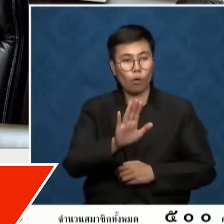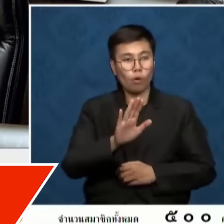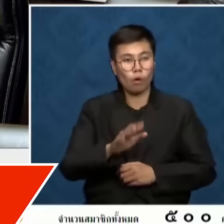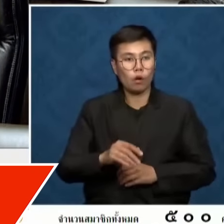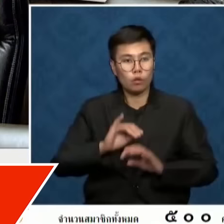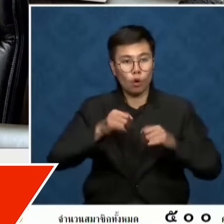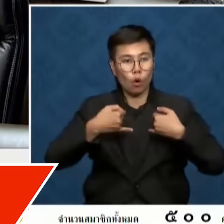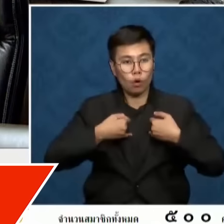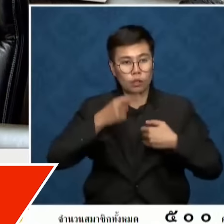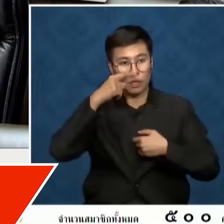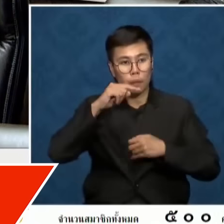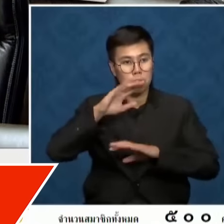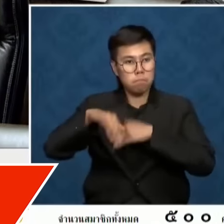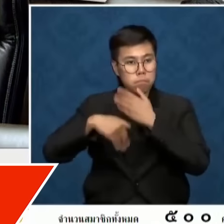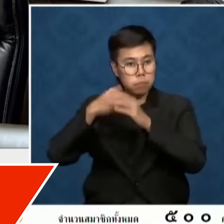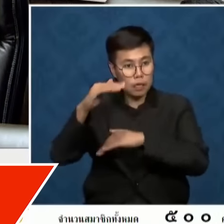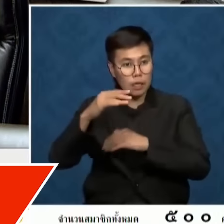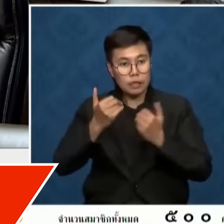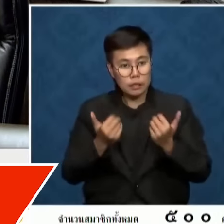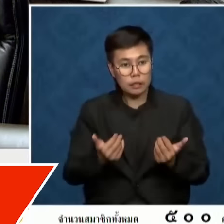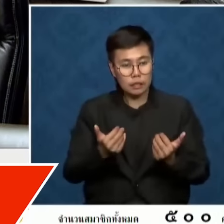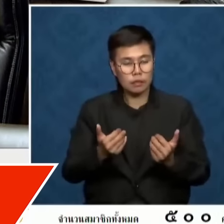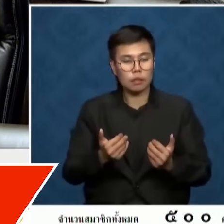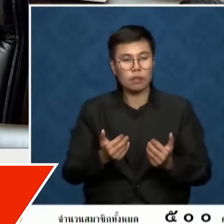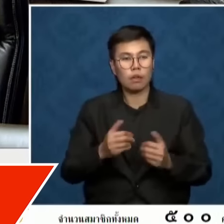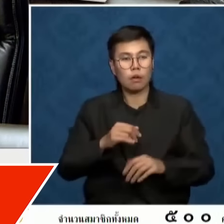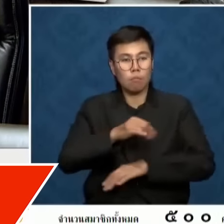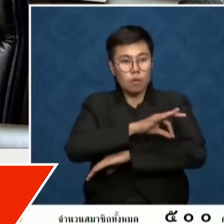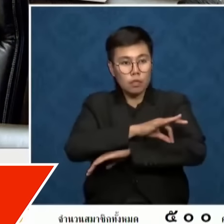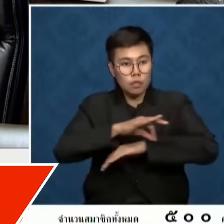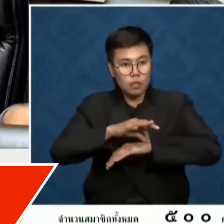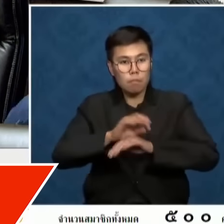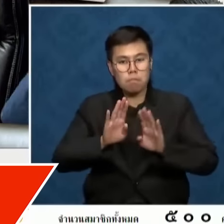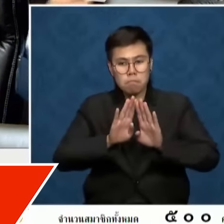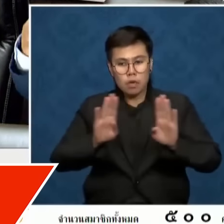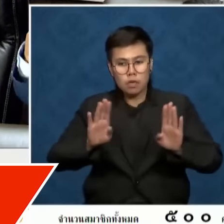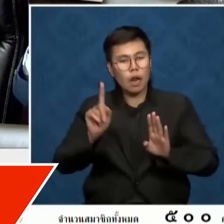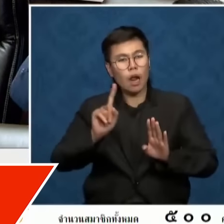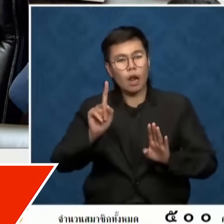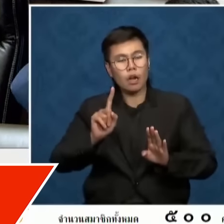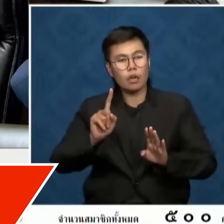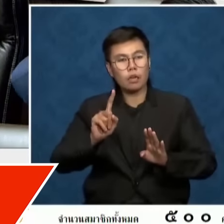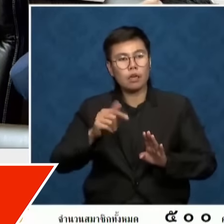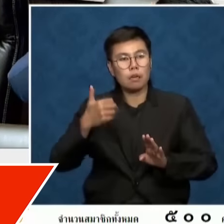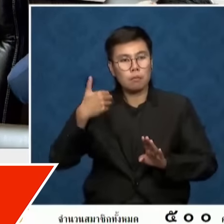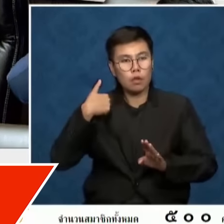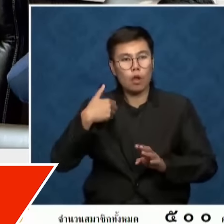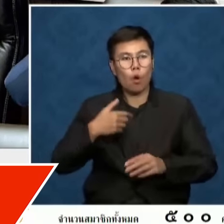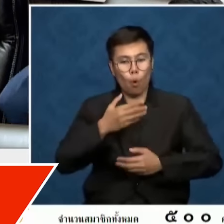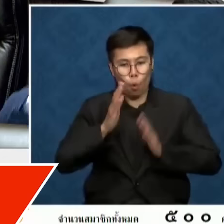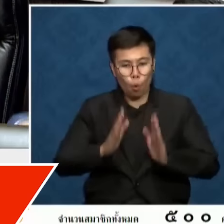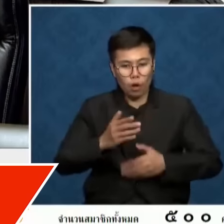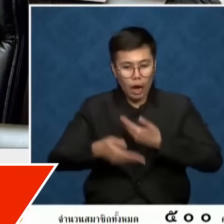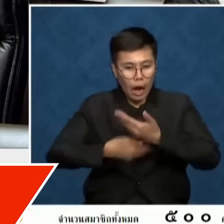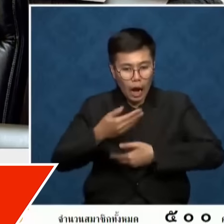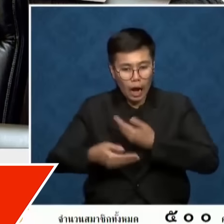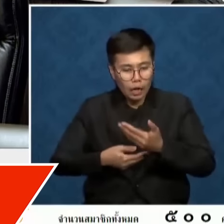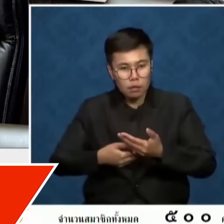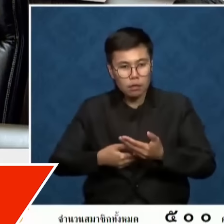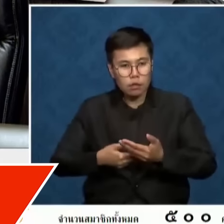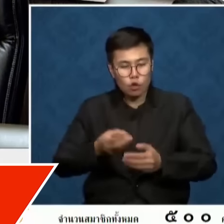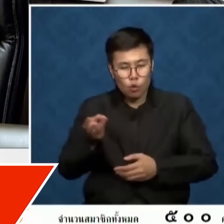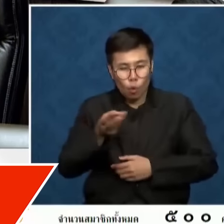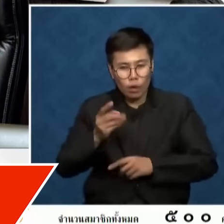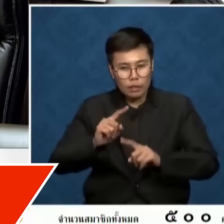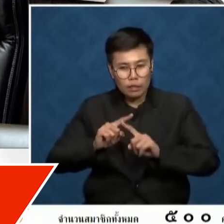ไทยเติบโตตอนนี้กลบกลายเป็บญชีนวตกรรม ที่เปิดพืนที่ให้พ่อค้าน้อยรายแต่มาก Connection